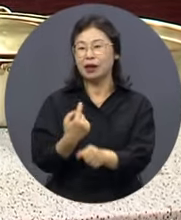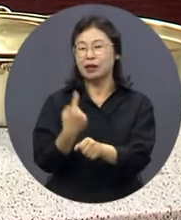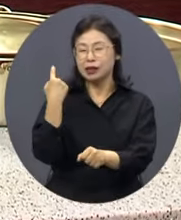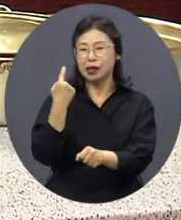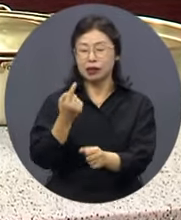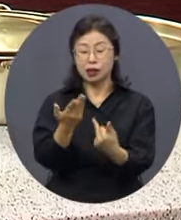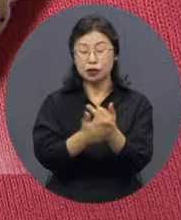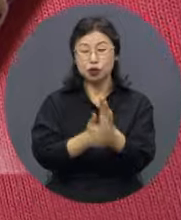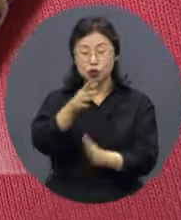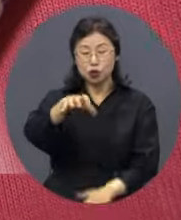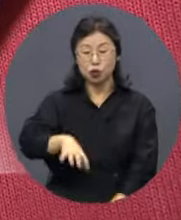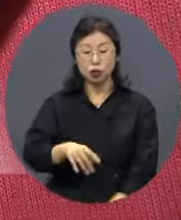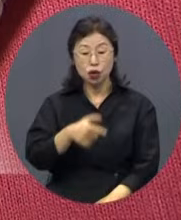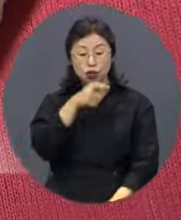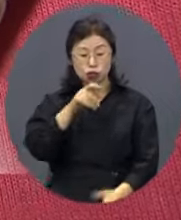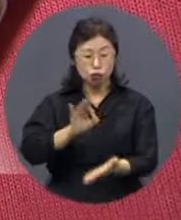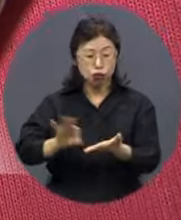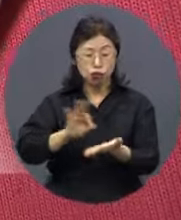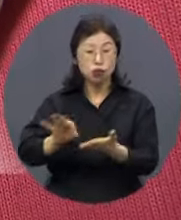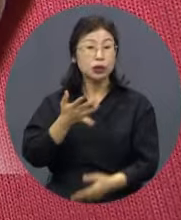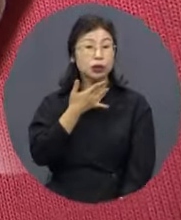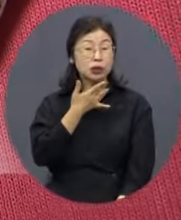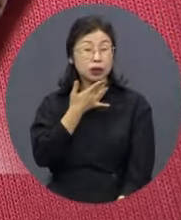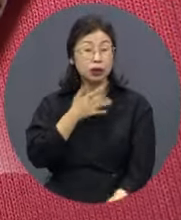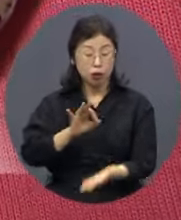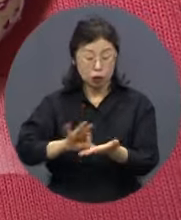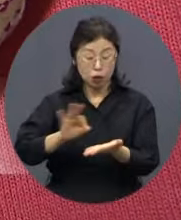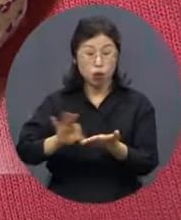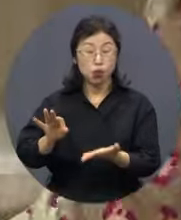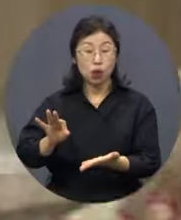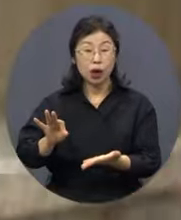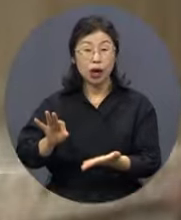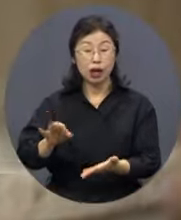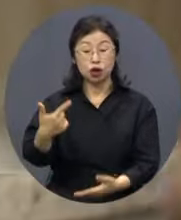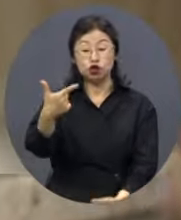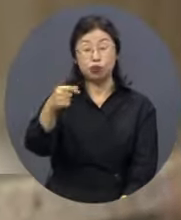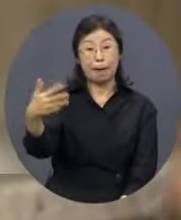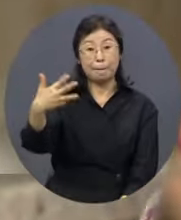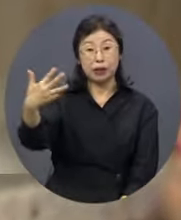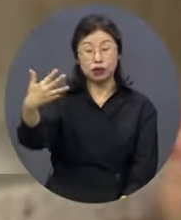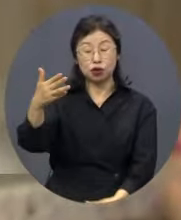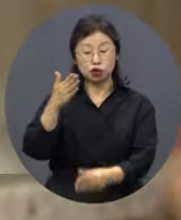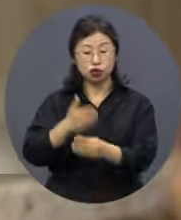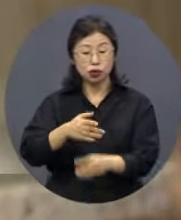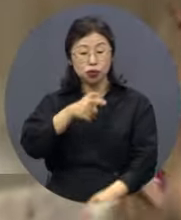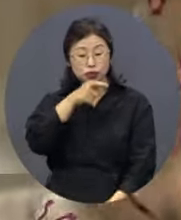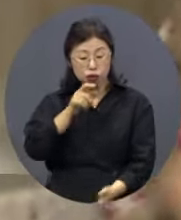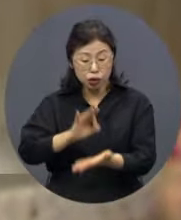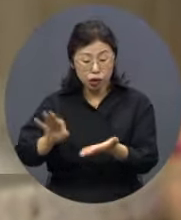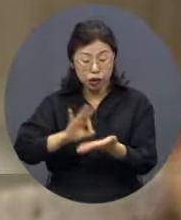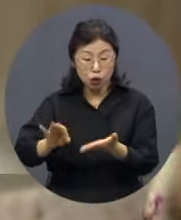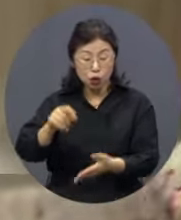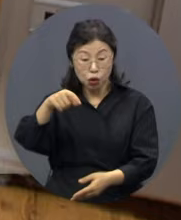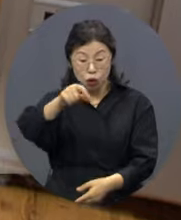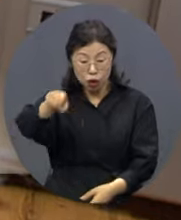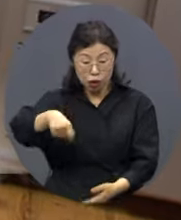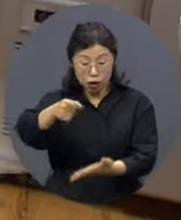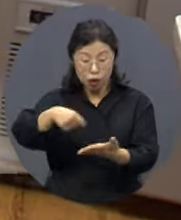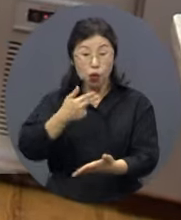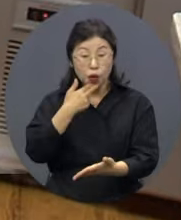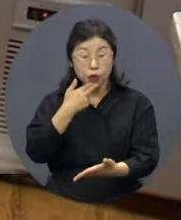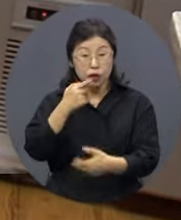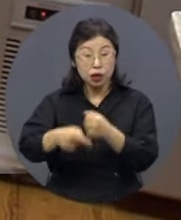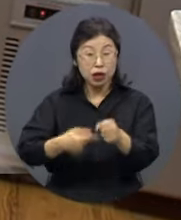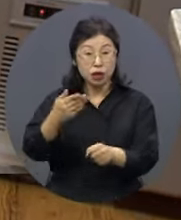제주시 동 지역에서 수도를 사용하는 가구는 6 8,000여 고로이 가운데 급수가 중지된 가구를 제외하고 1년